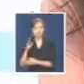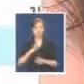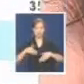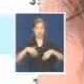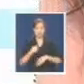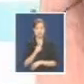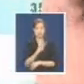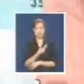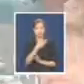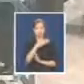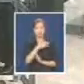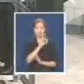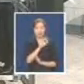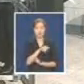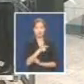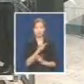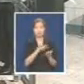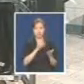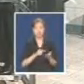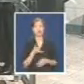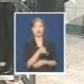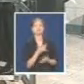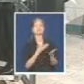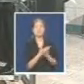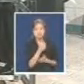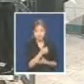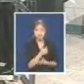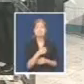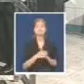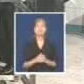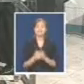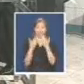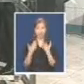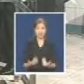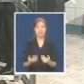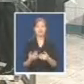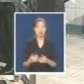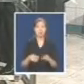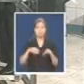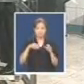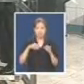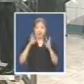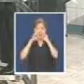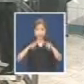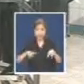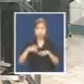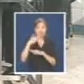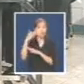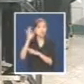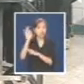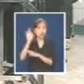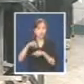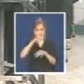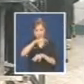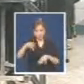กว่าสมควรที่เหมาะสมควรแล้วเริ่มตอนนี้ปีนในรายการทั้งหมดมีประมาณ 5,000เราจะพอมาถึง 8,000บาทแล้วแต่ต้องกิน